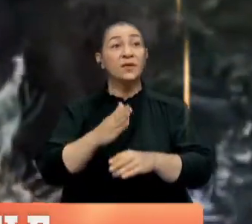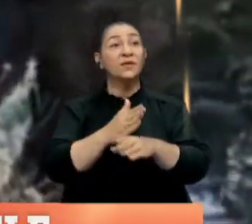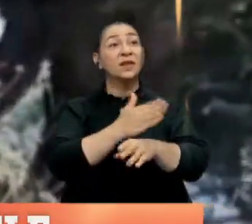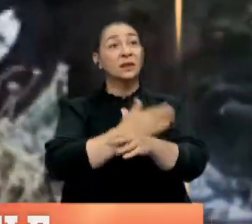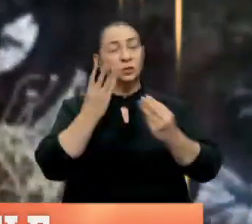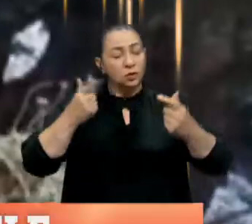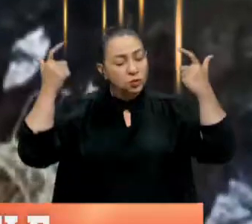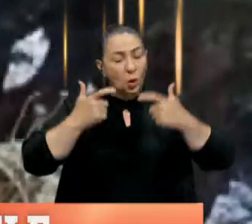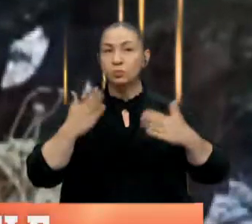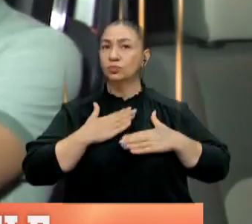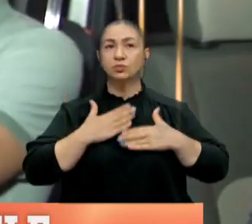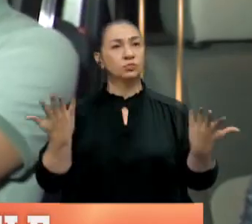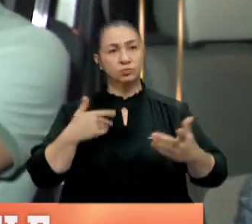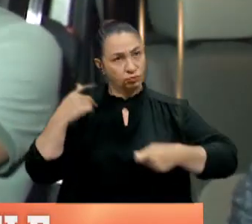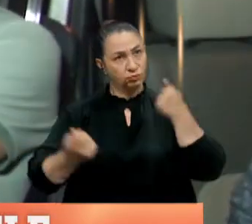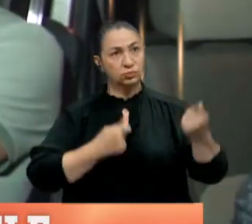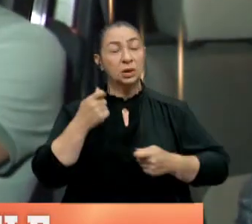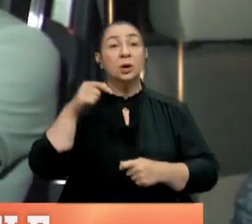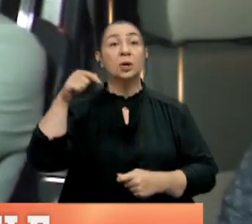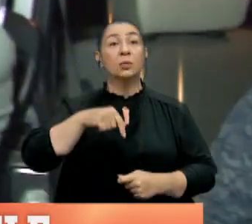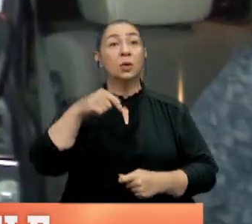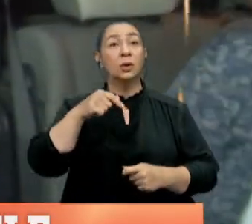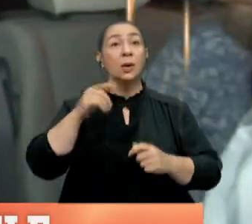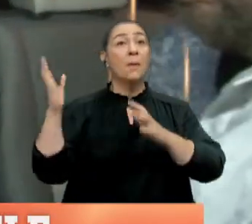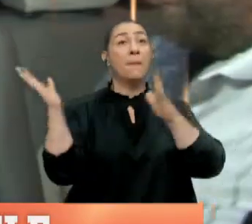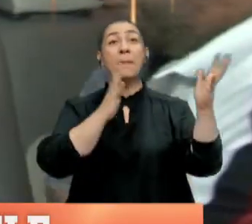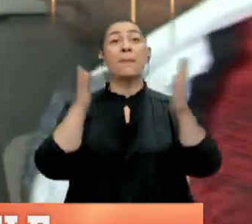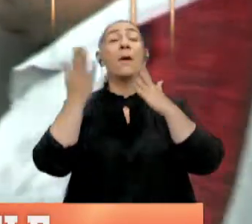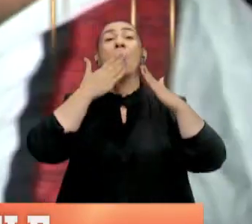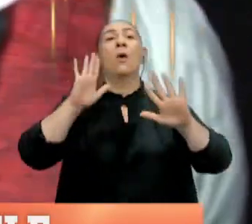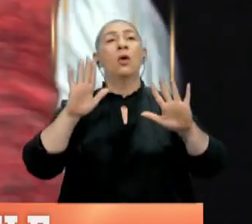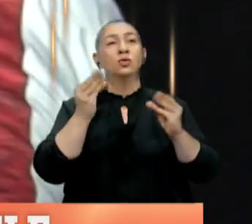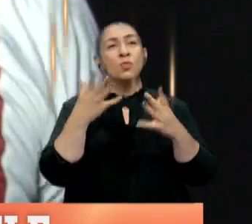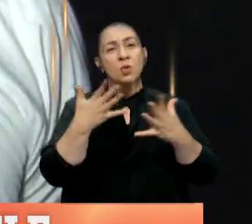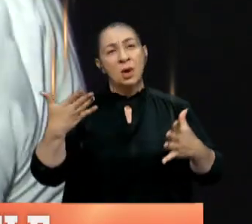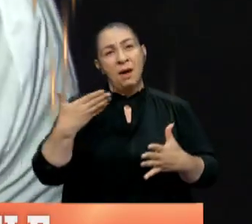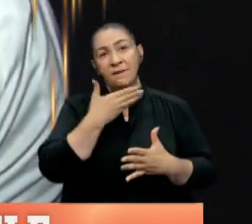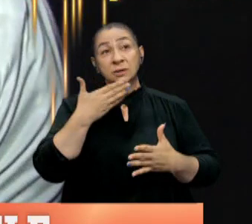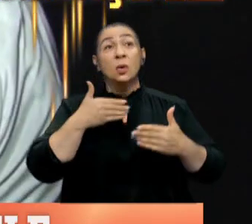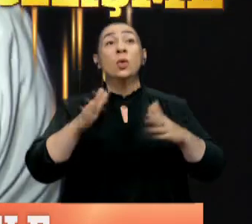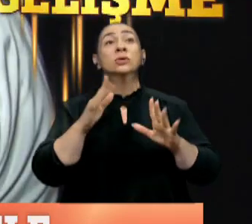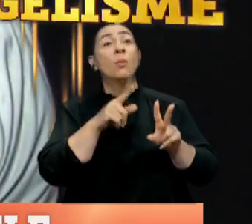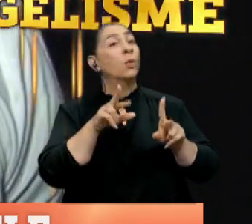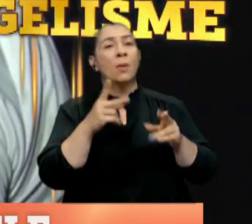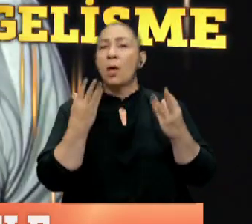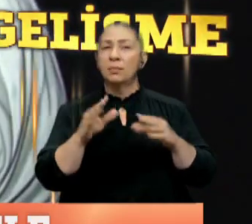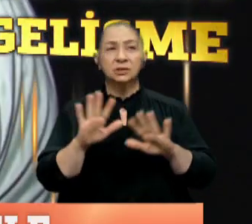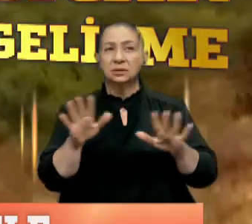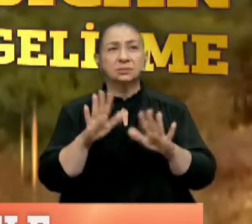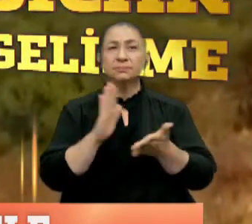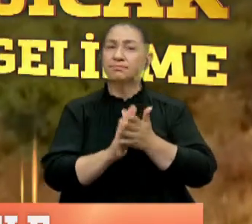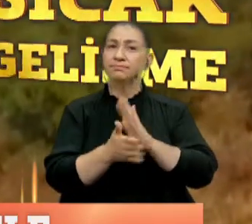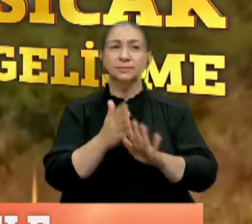Vatandaş olarak üstümüze düşeni yapıyoruz. Bugün Poyraz'ın olmaması çok büyük avantaj oldu. Yoksa böyle olmazdı.